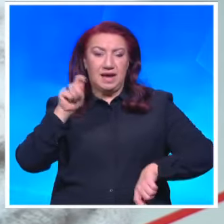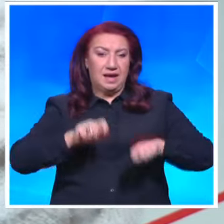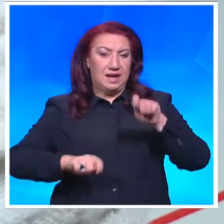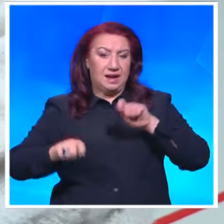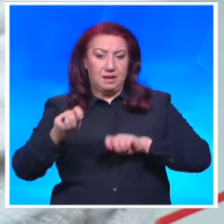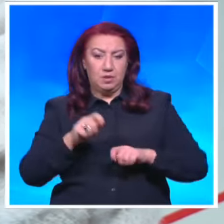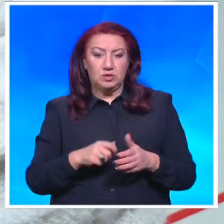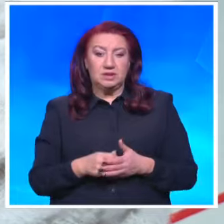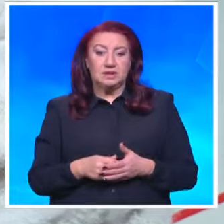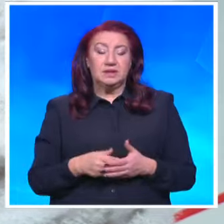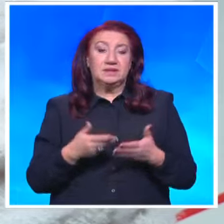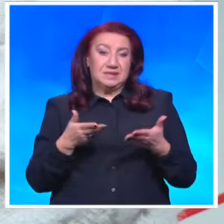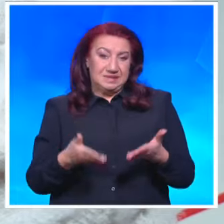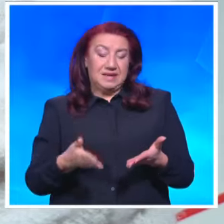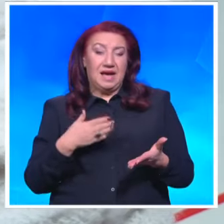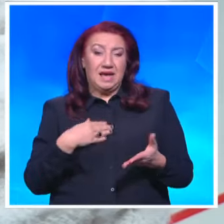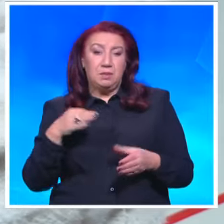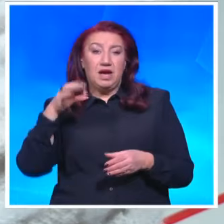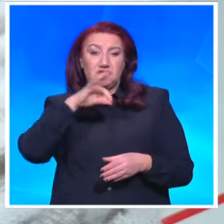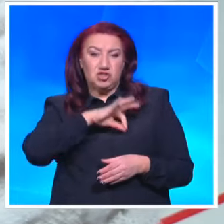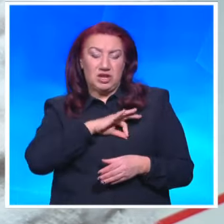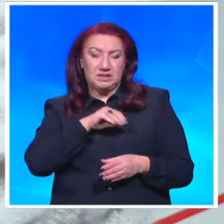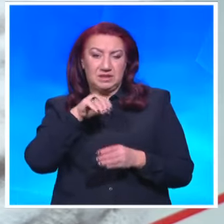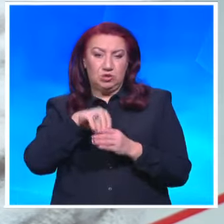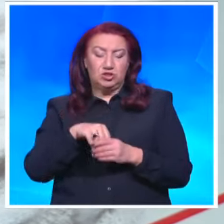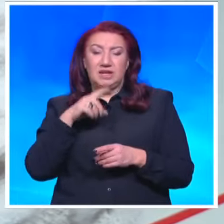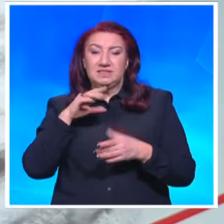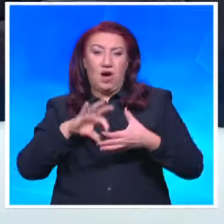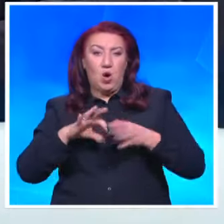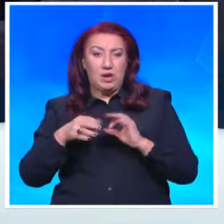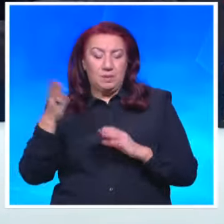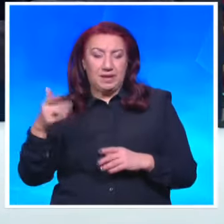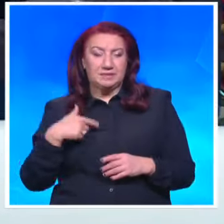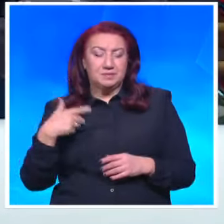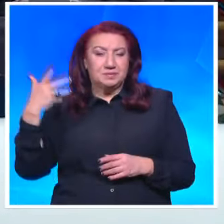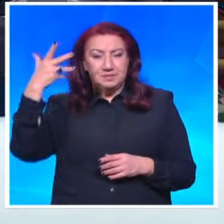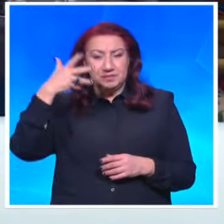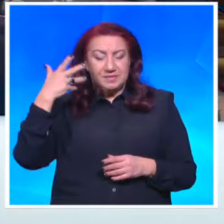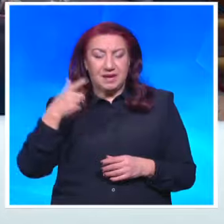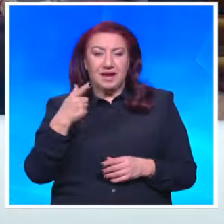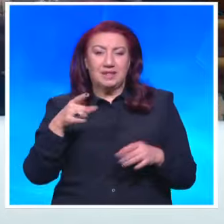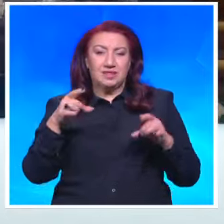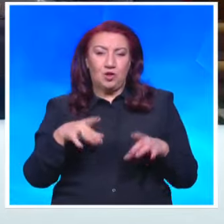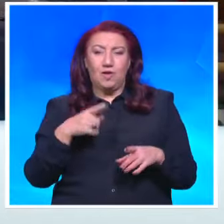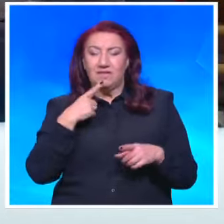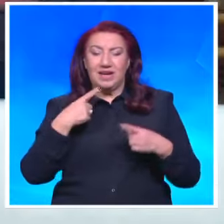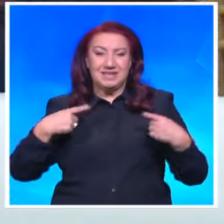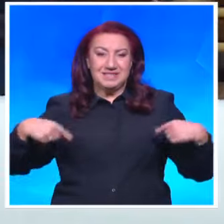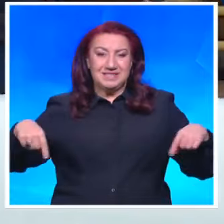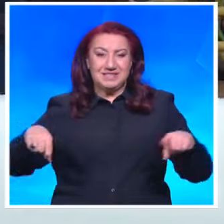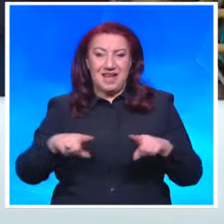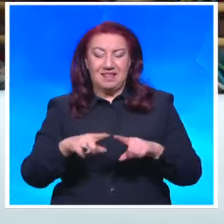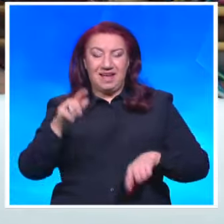сега има всички шансове да участва на Олимпиадата и аз лично си мечтая от една ремонтирана и нова зала да я